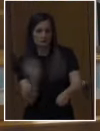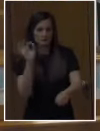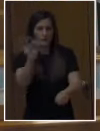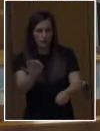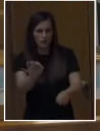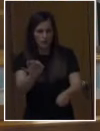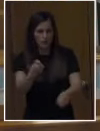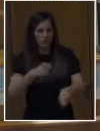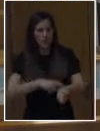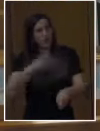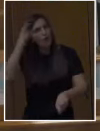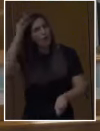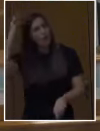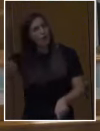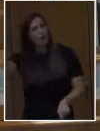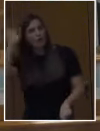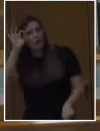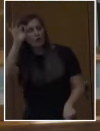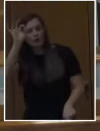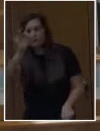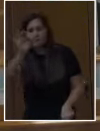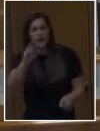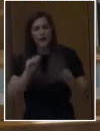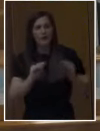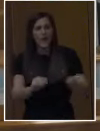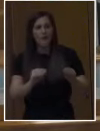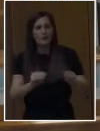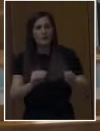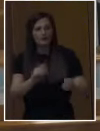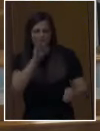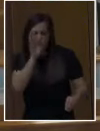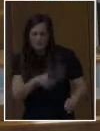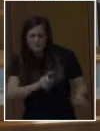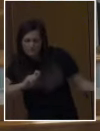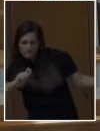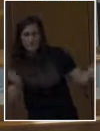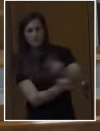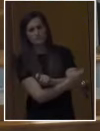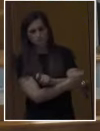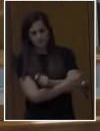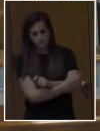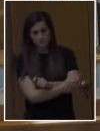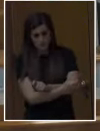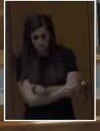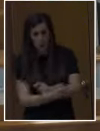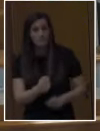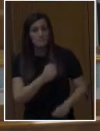Ποιο είναι το όραμά μας? Να αλλάξουμε την εκπαιδευτική πραγματικότητα. Ουτοπικό?